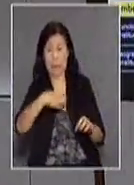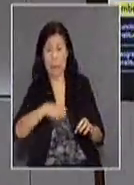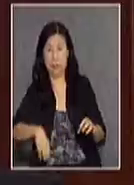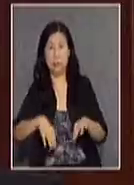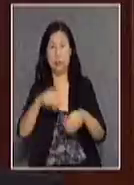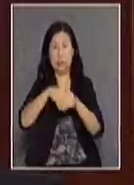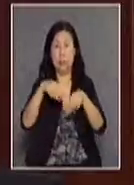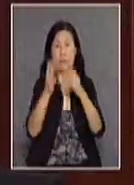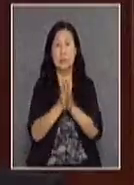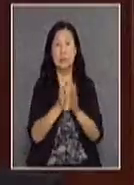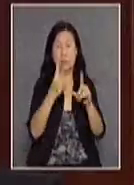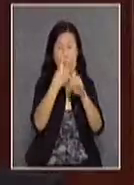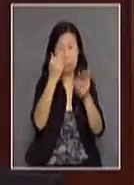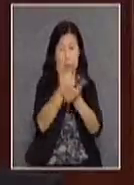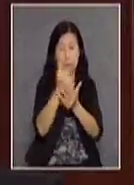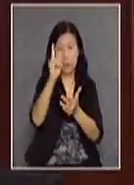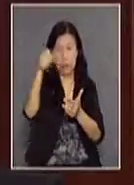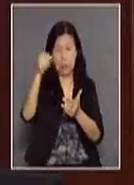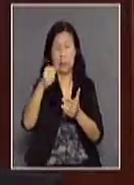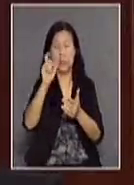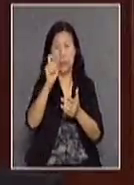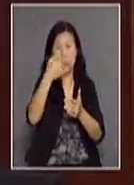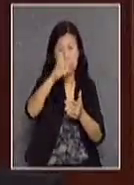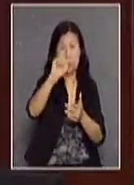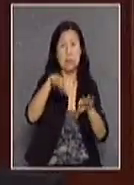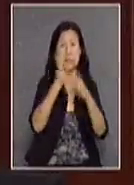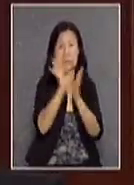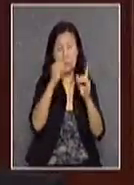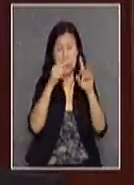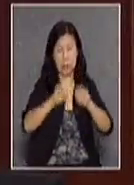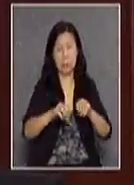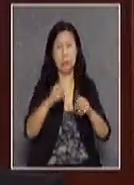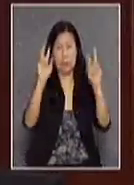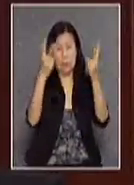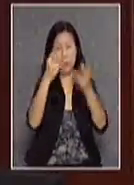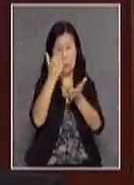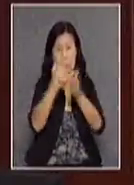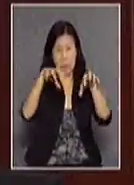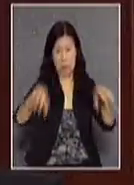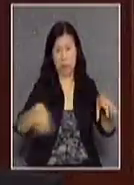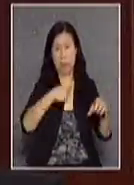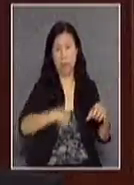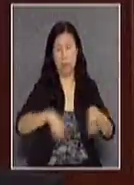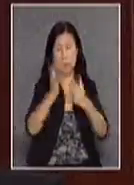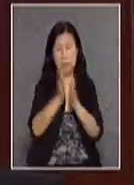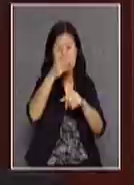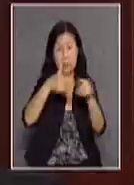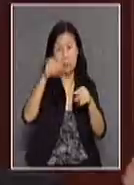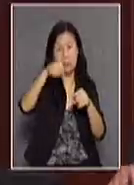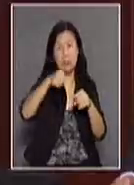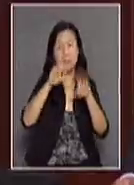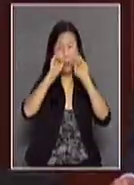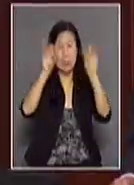員14位，出席1位贊成，9位反對，沒有人棄權。議題未獲得兩部分在席委員分別以過半數贊成。我宣